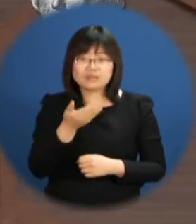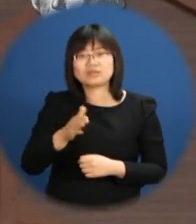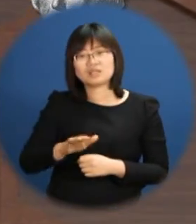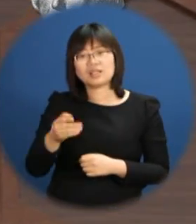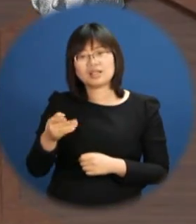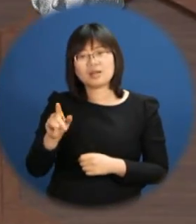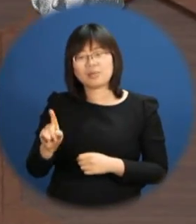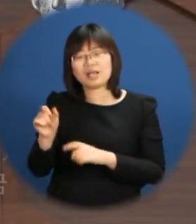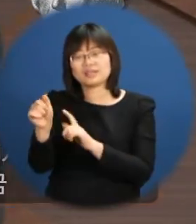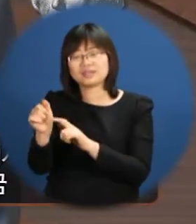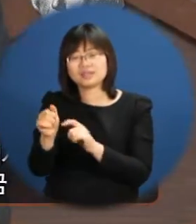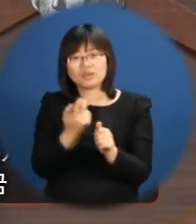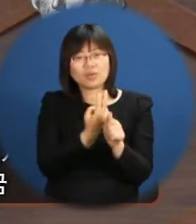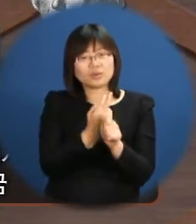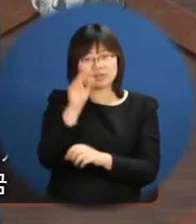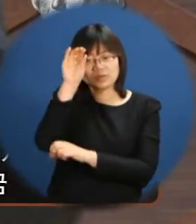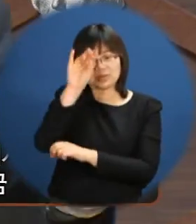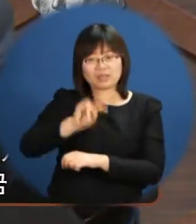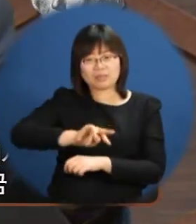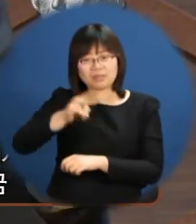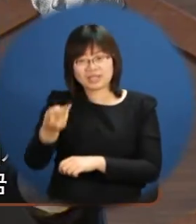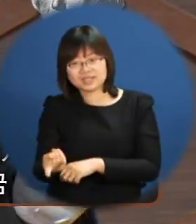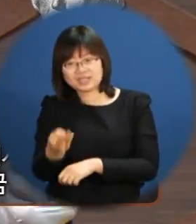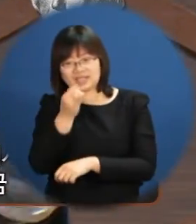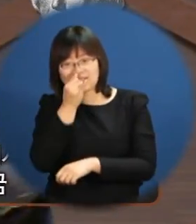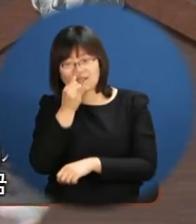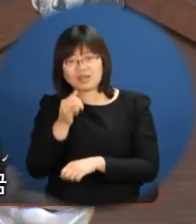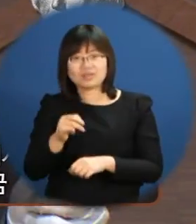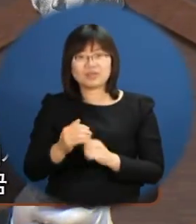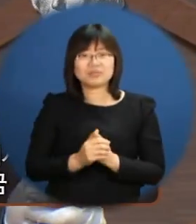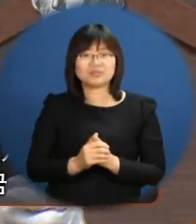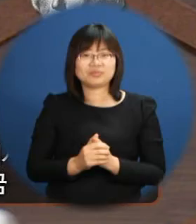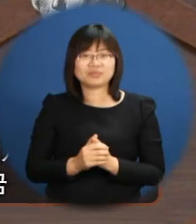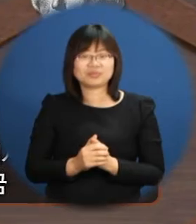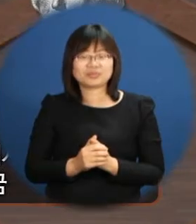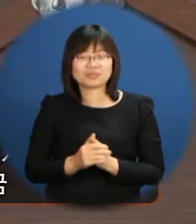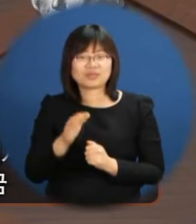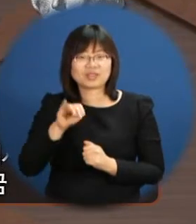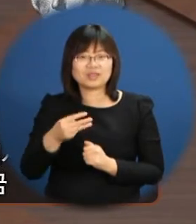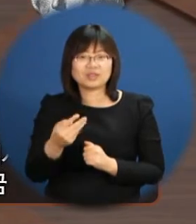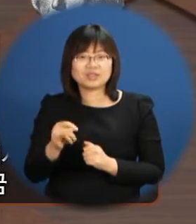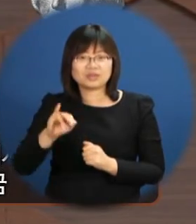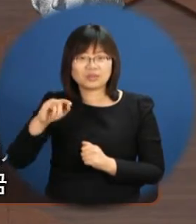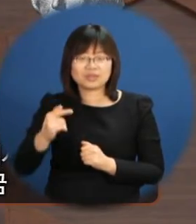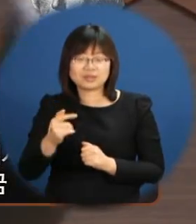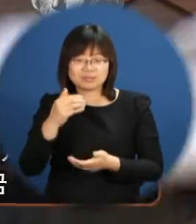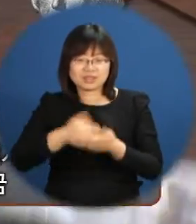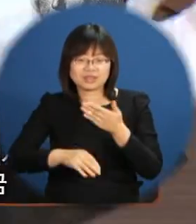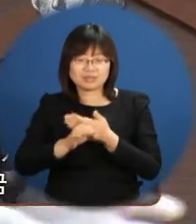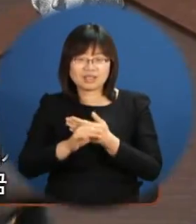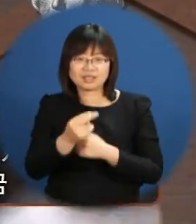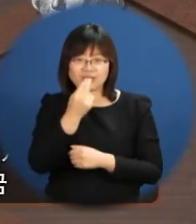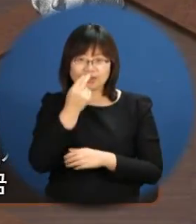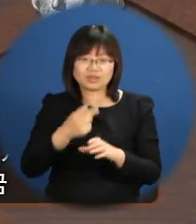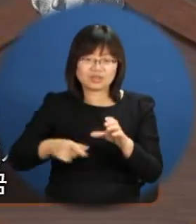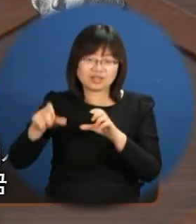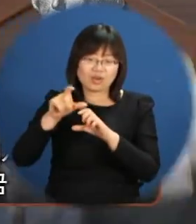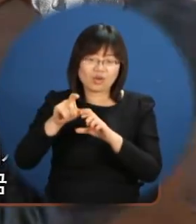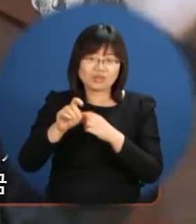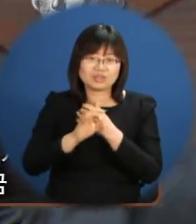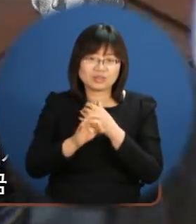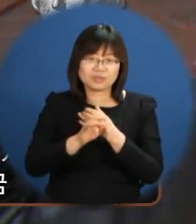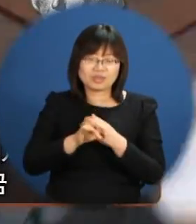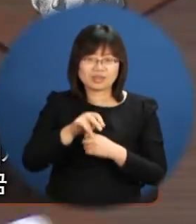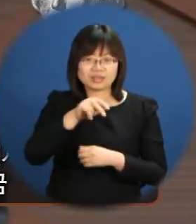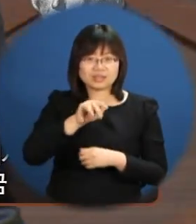바꾸는거 해갖고 5+ 선이 빠졌으면 난 산소를 더 많은 것 그래서 산소를 정하면 물건이 상성이 된다 그게